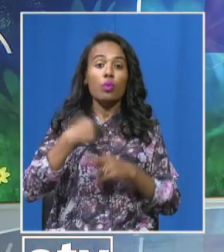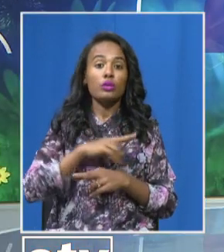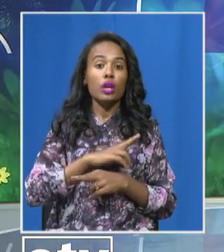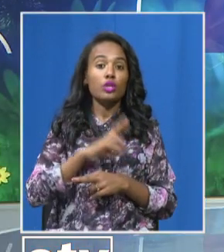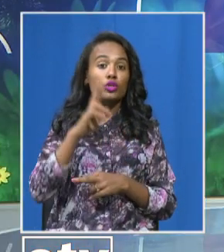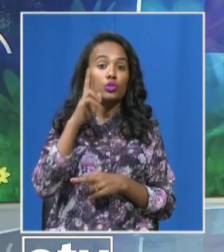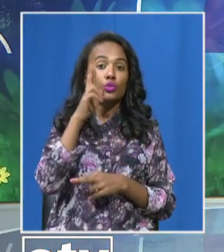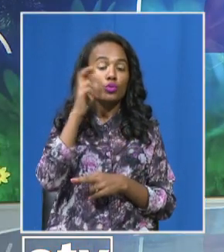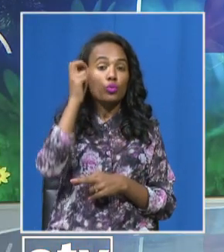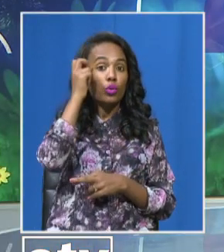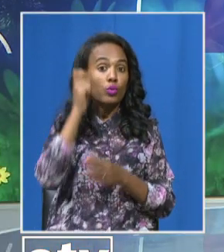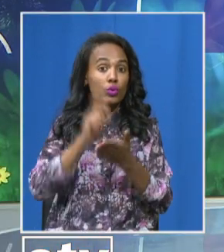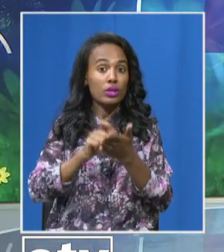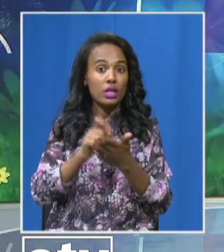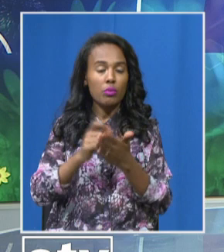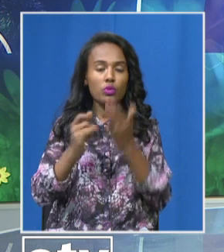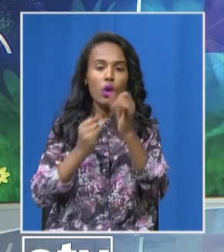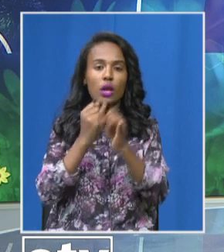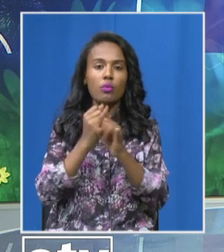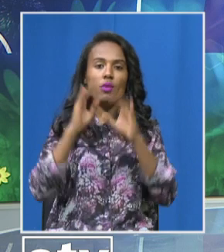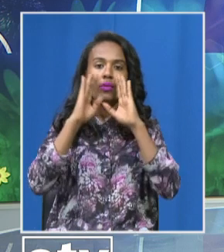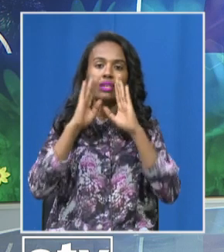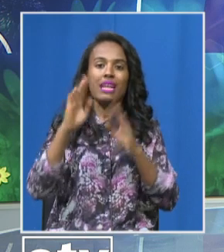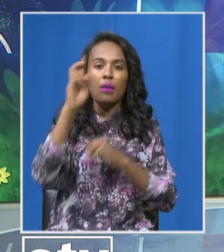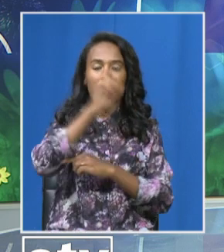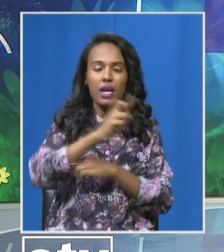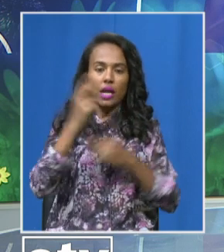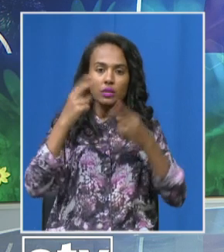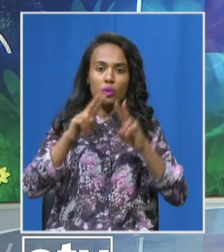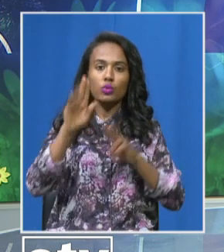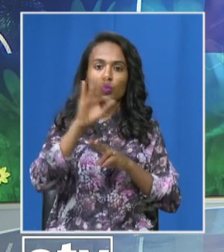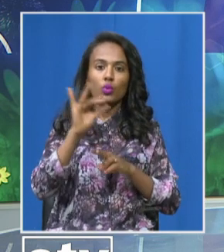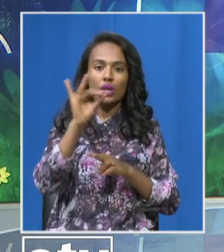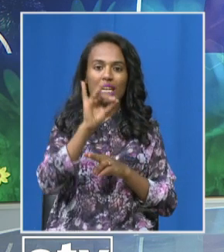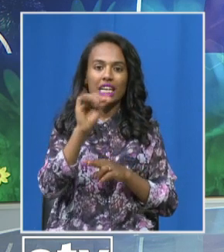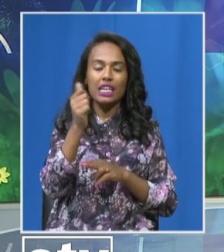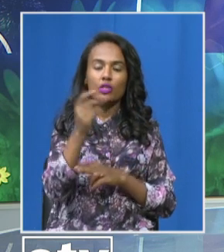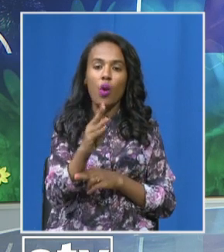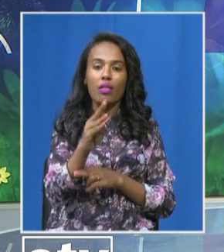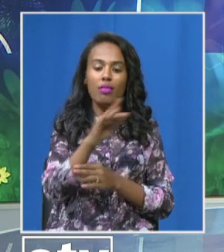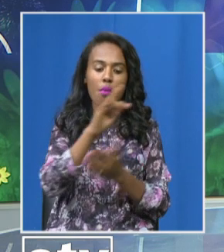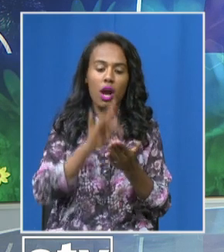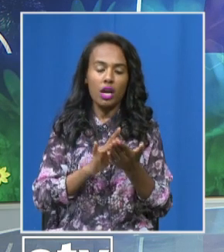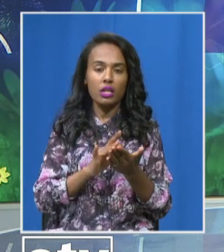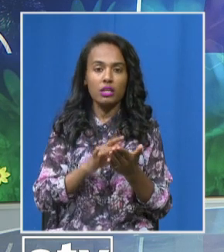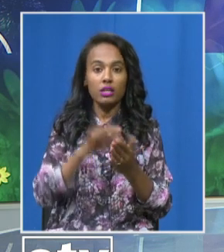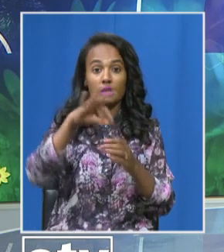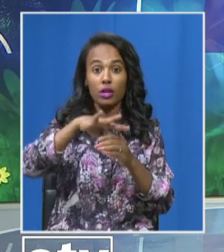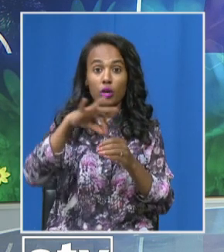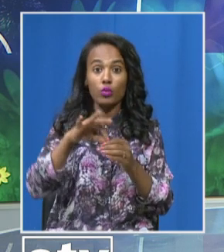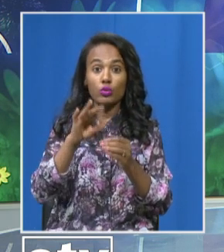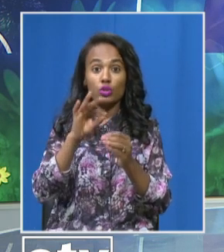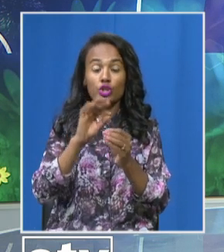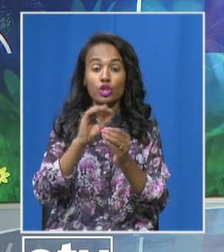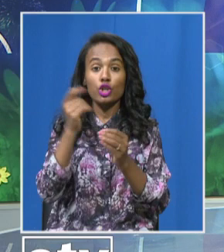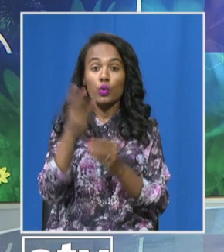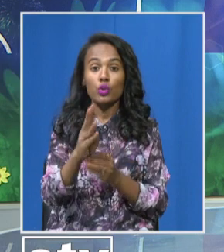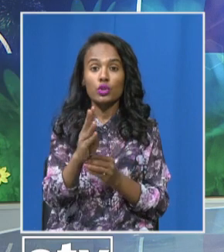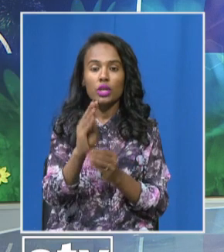ሪፖርተራችን ሩት ወርቁ እንደዘገበችው ዓለም አቀፉ የሰላም ቀን አስመልክቶ በጉለሌ የእጽዋት ማዕከል የተተከሉ ችግኞችን የመንከባከብ መርሃ